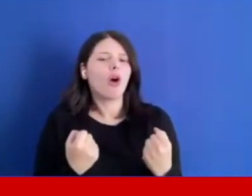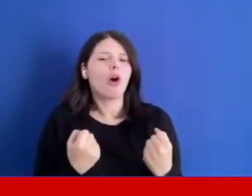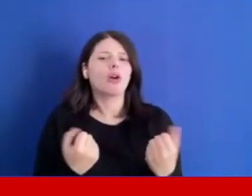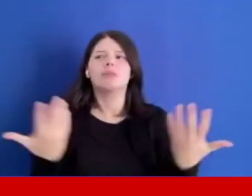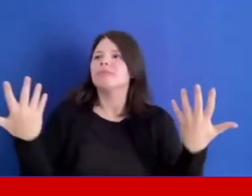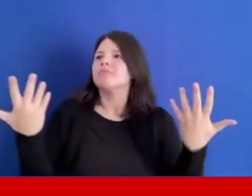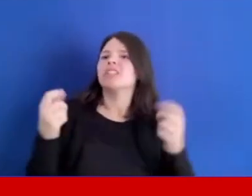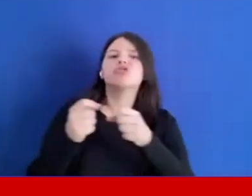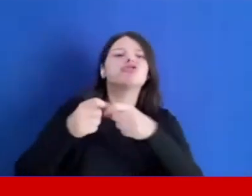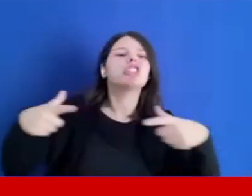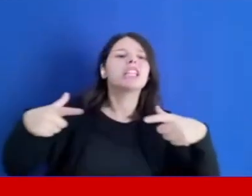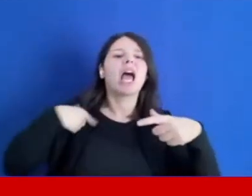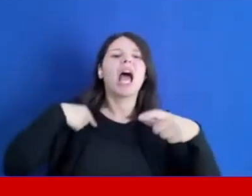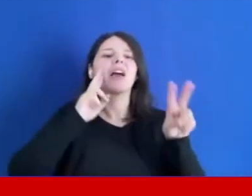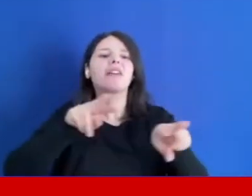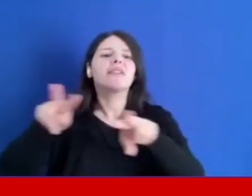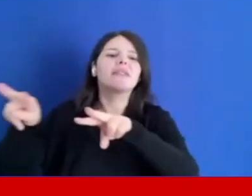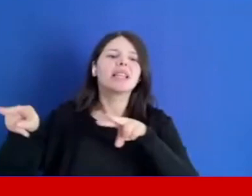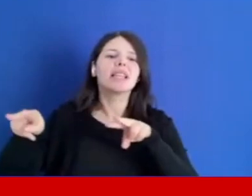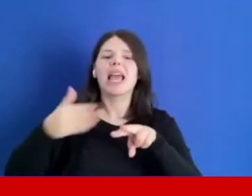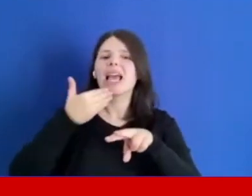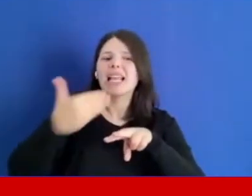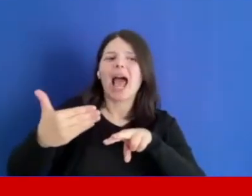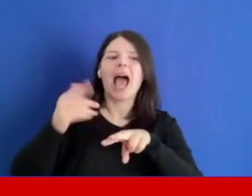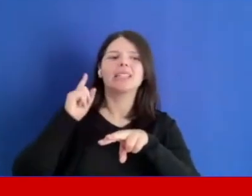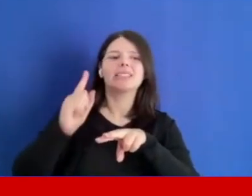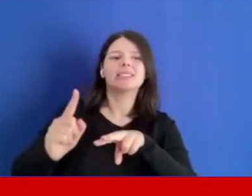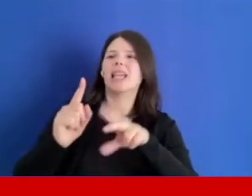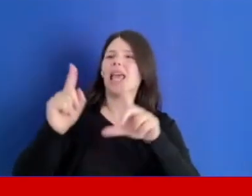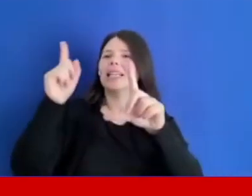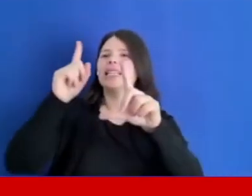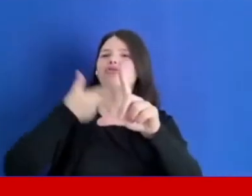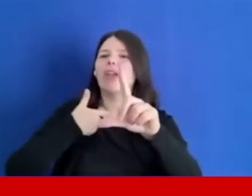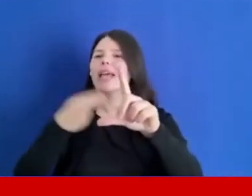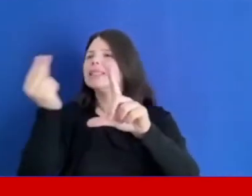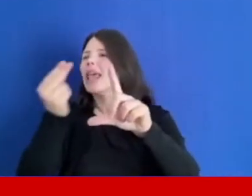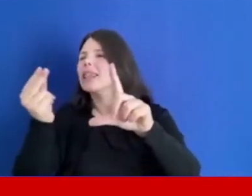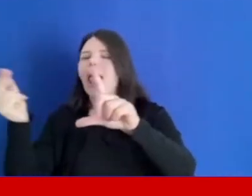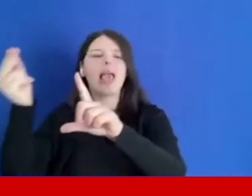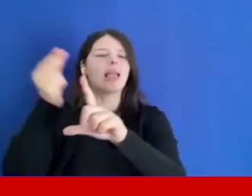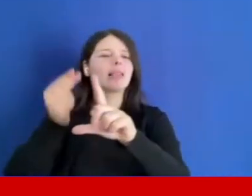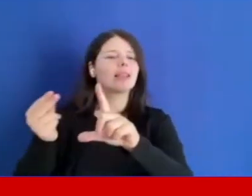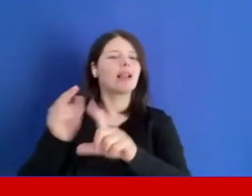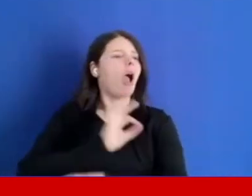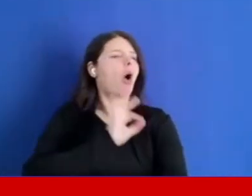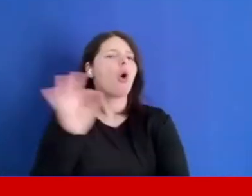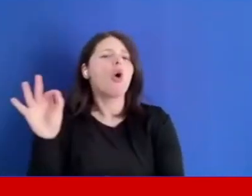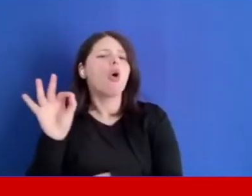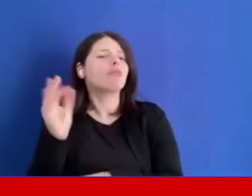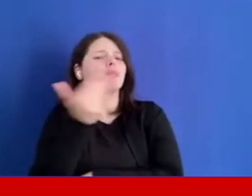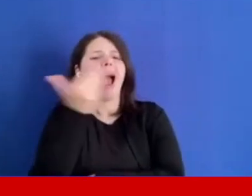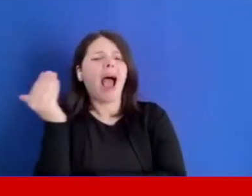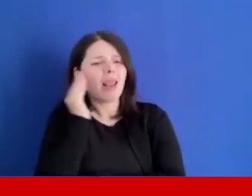una città grazie alla segnaletica turistica che hai progettato, oppure un albergo o una